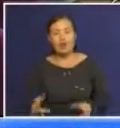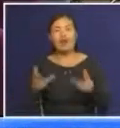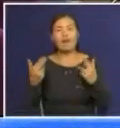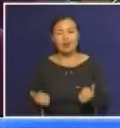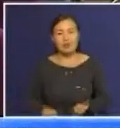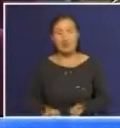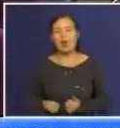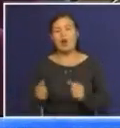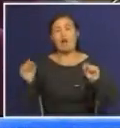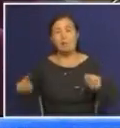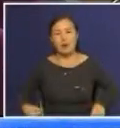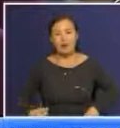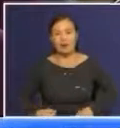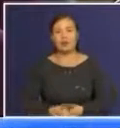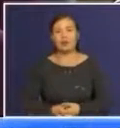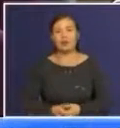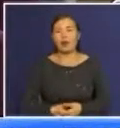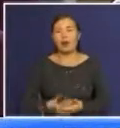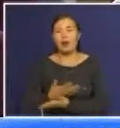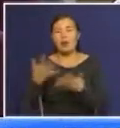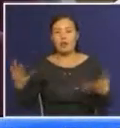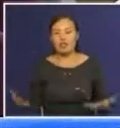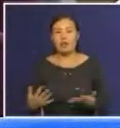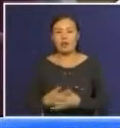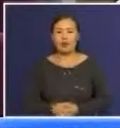бы могли иметь большие